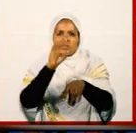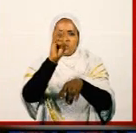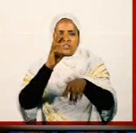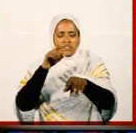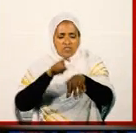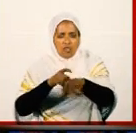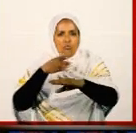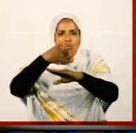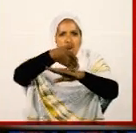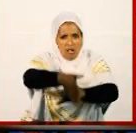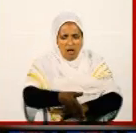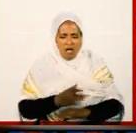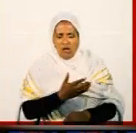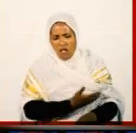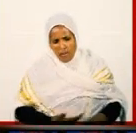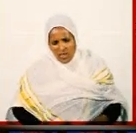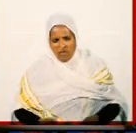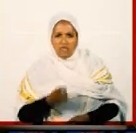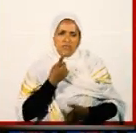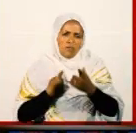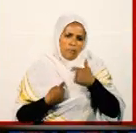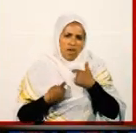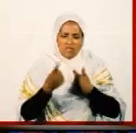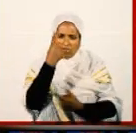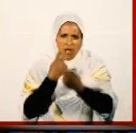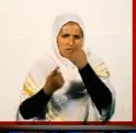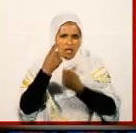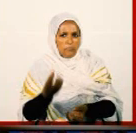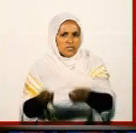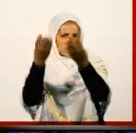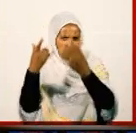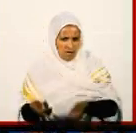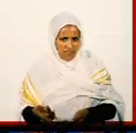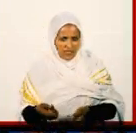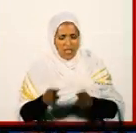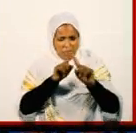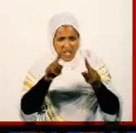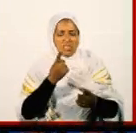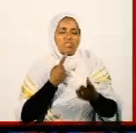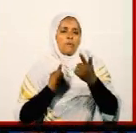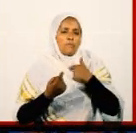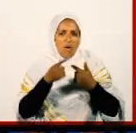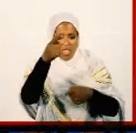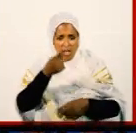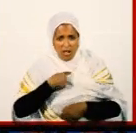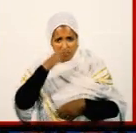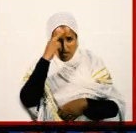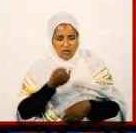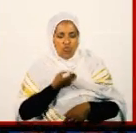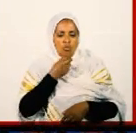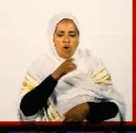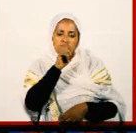ከስድስት ሰዓት በኋላ ራበኝ ወይም ጠማኝ እያለ ያስቸግረኛል። በተለይ ጠማኝ ስለሚል